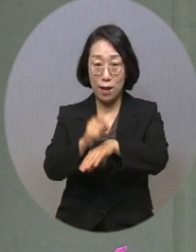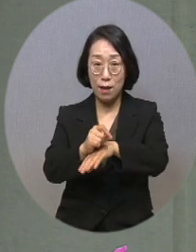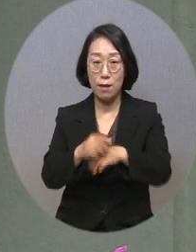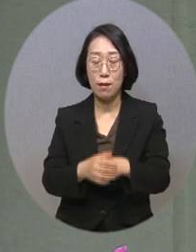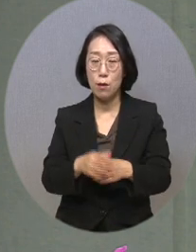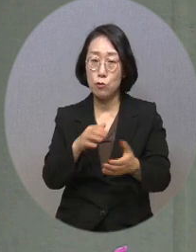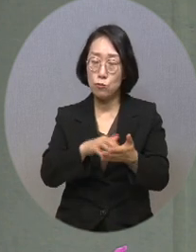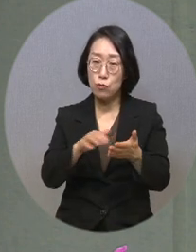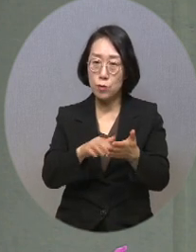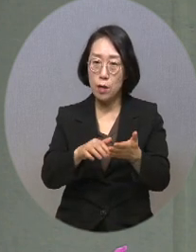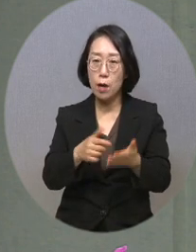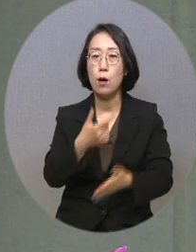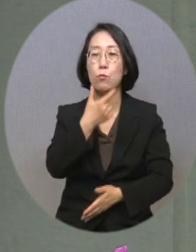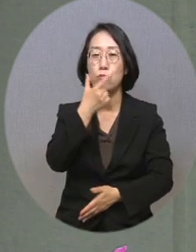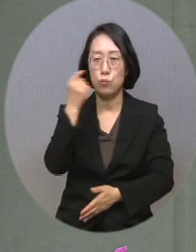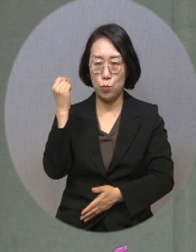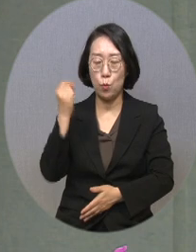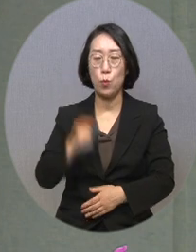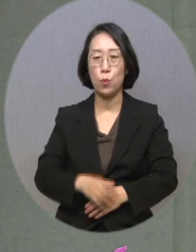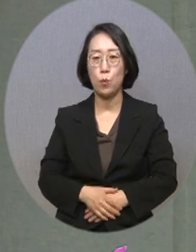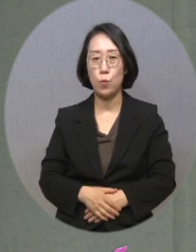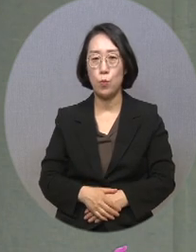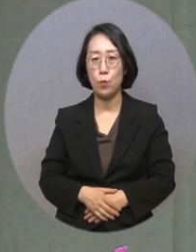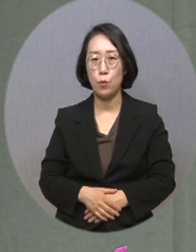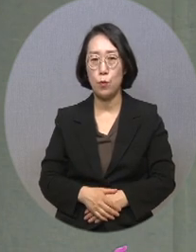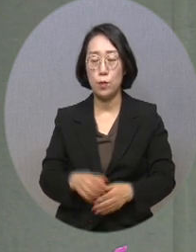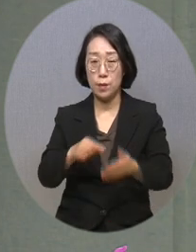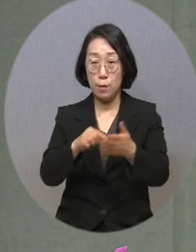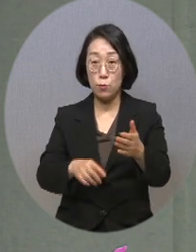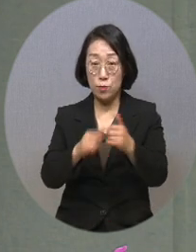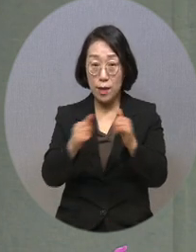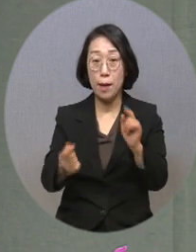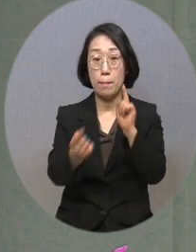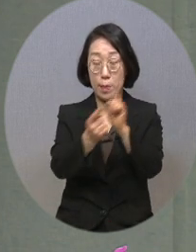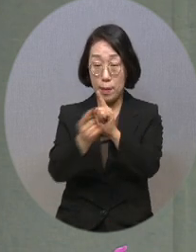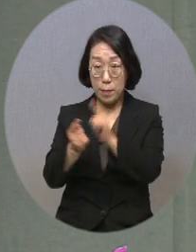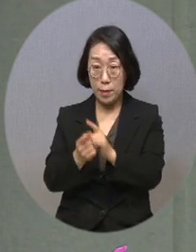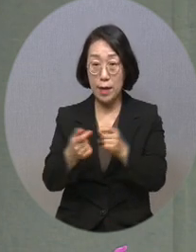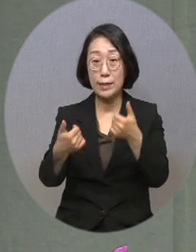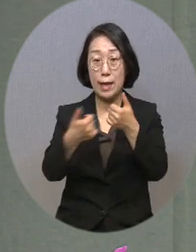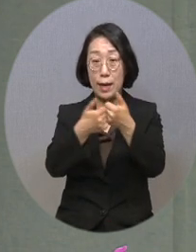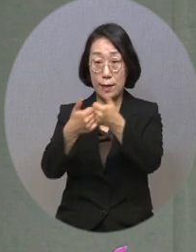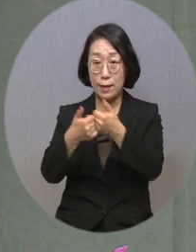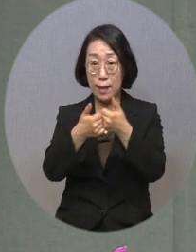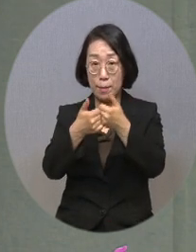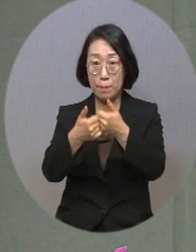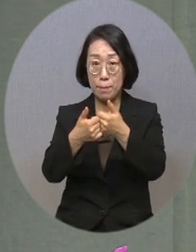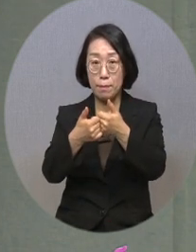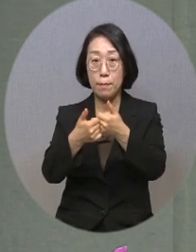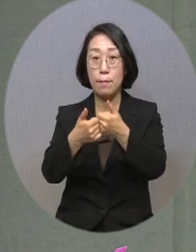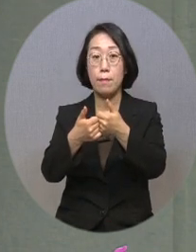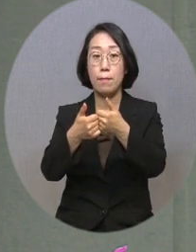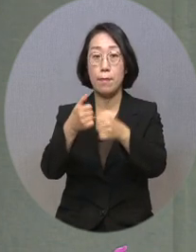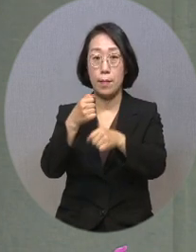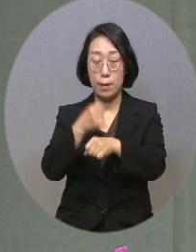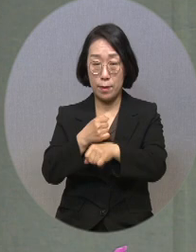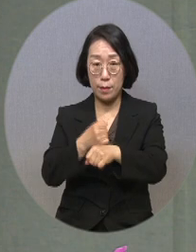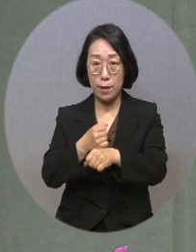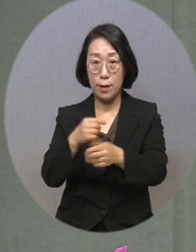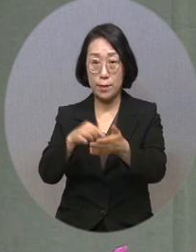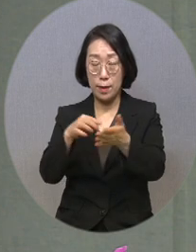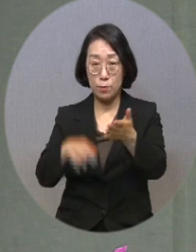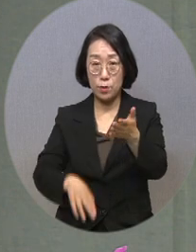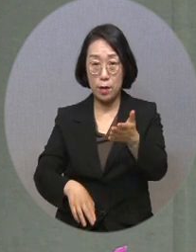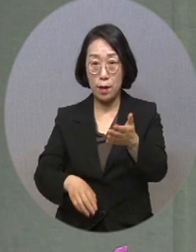인원수는 그래도 적다고 합니다. 그런 세무사들을 찾아뵙고 여러 가지 상담을 하게